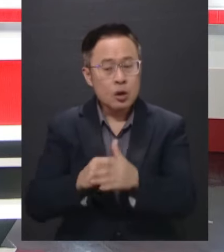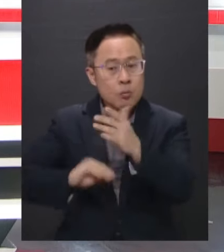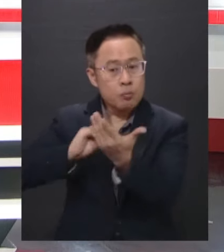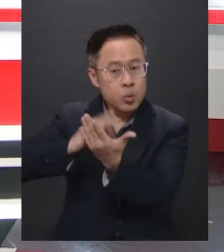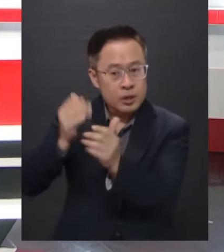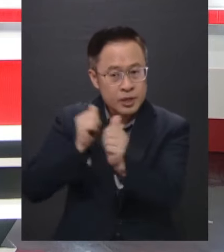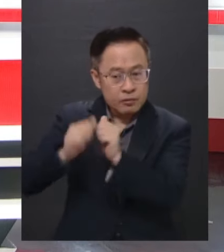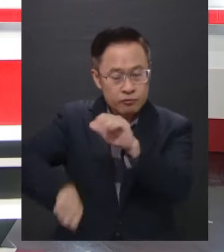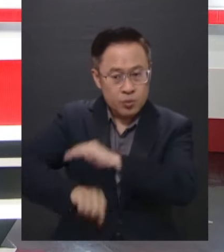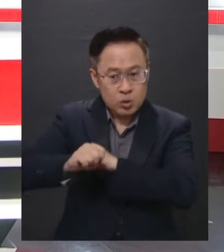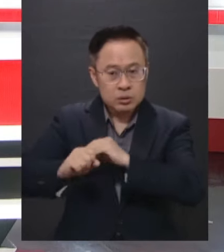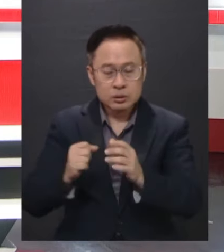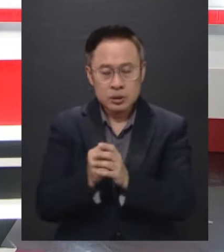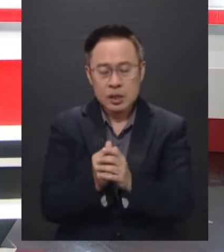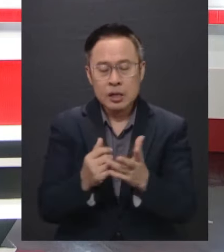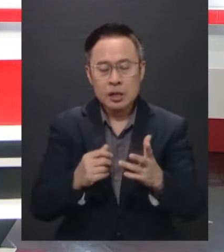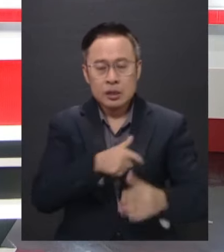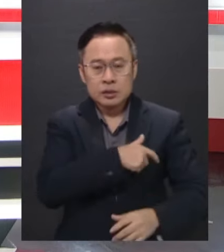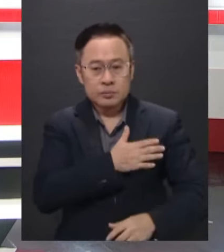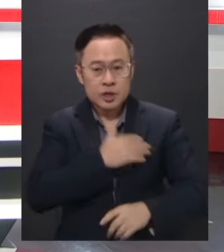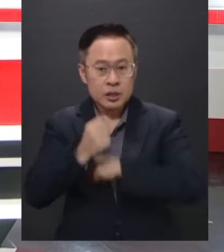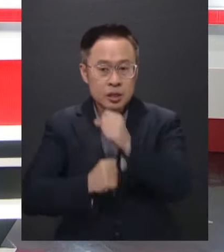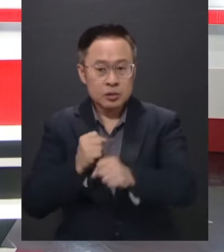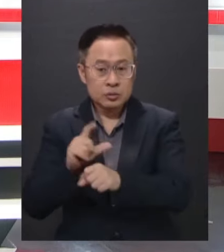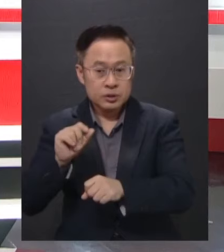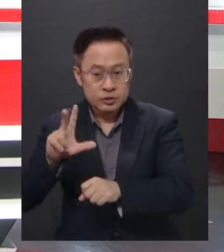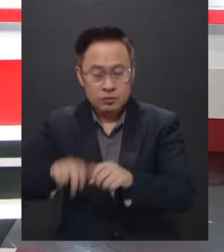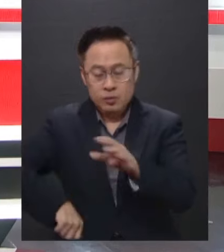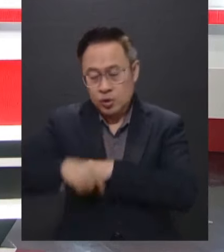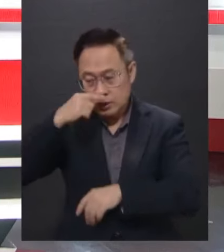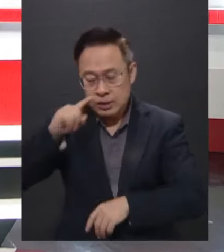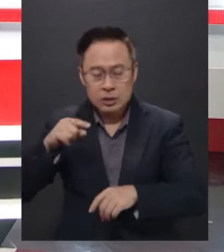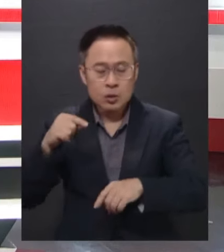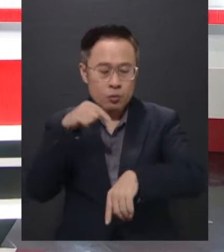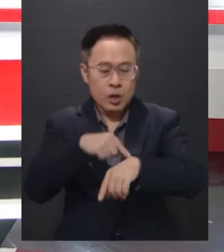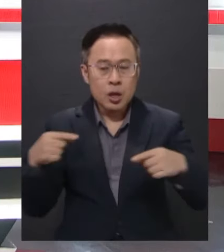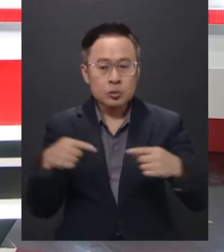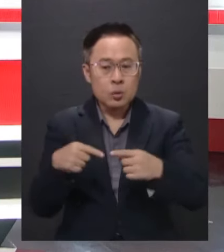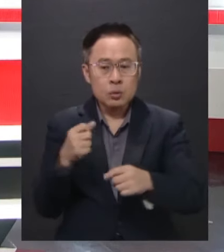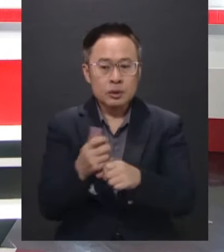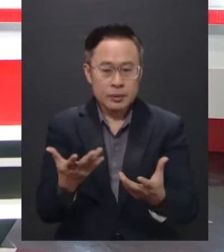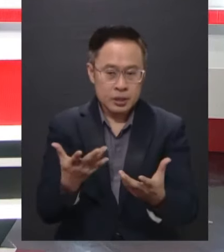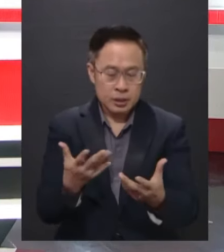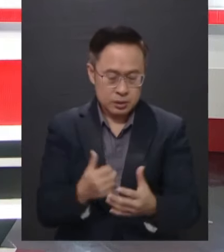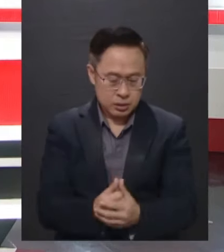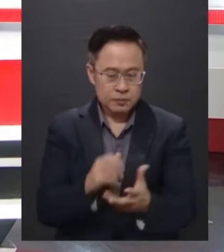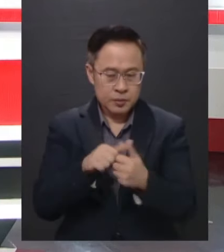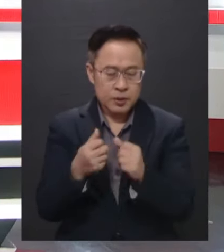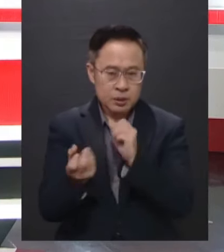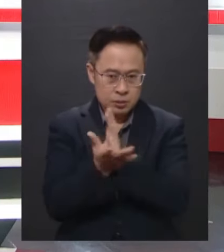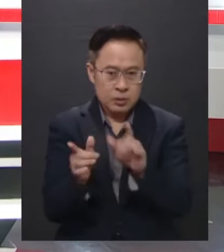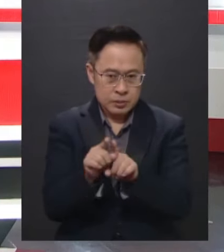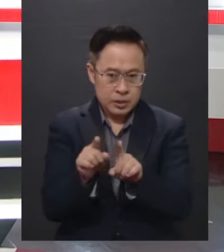U23 เองกับไทยลีกก็ยังชนกันอยู่เลยนะก็ยังไม่รู้ว่าจะต้องแก้ไขปัญหาเหล่านี้ได้อย่างไรนะคะเพราะฉะนั้นเนี่ยถ้าห